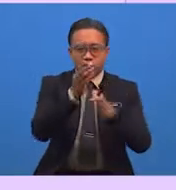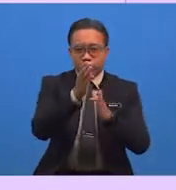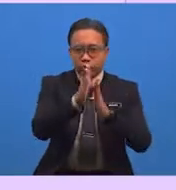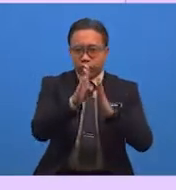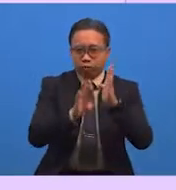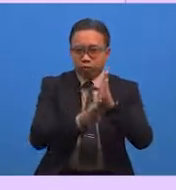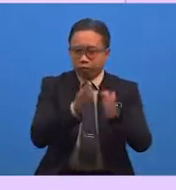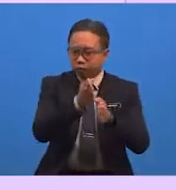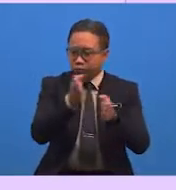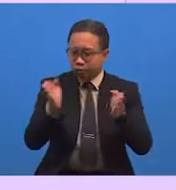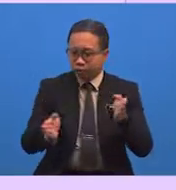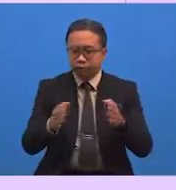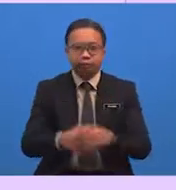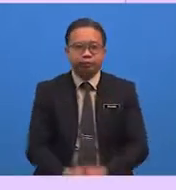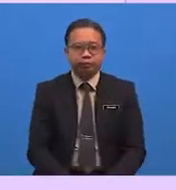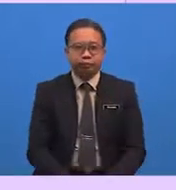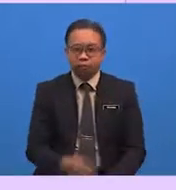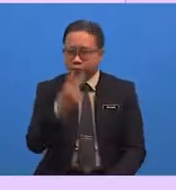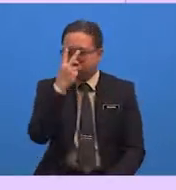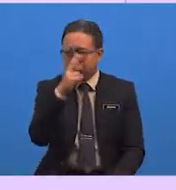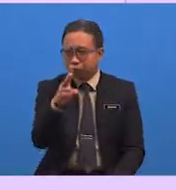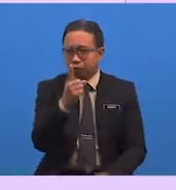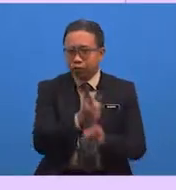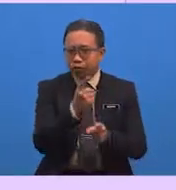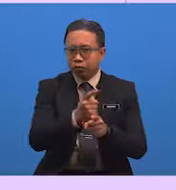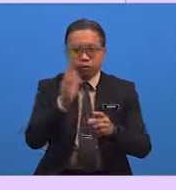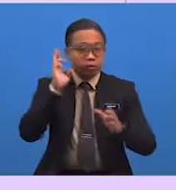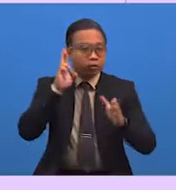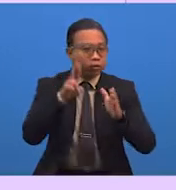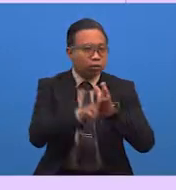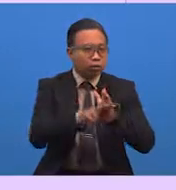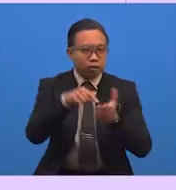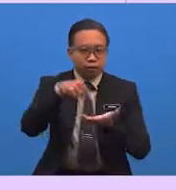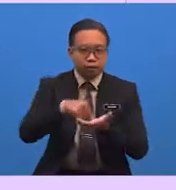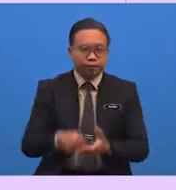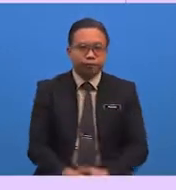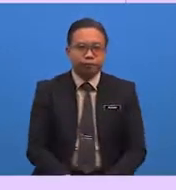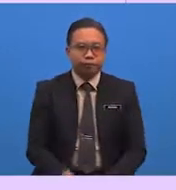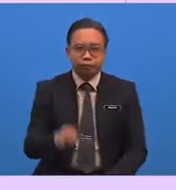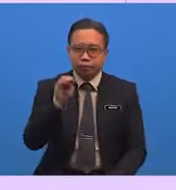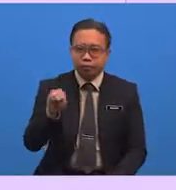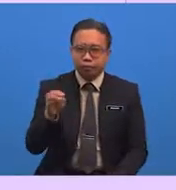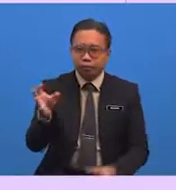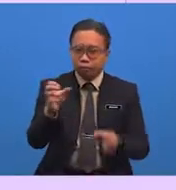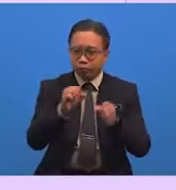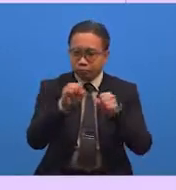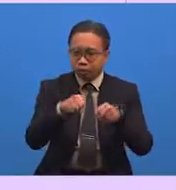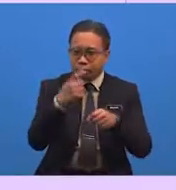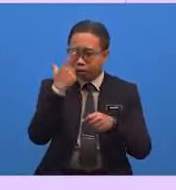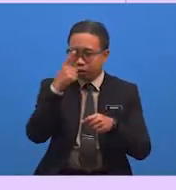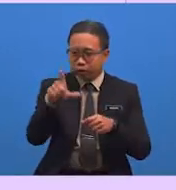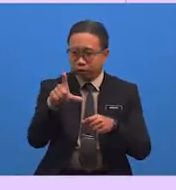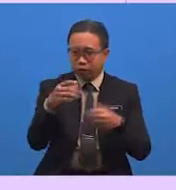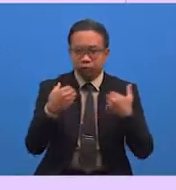bersebelahan. Perhatikan dengan teliti rajah ini. Murid-murid boleh lihat